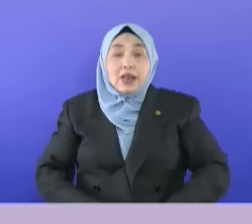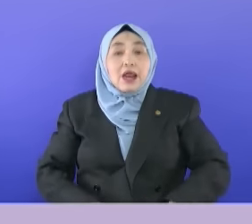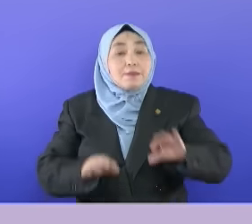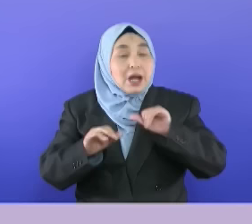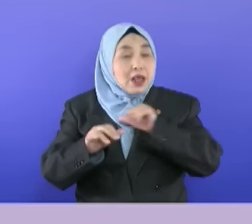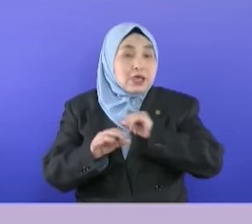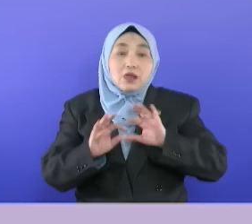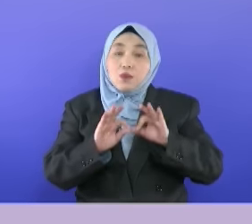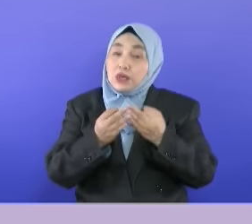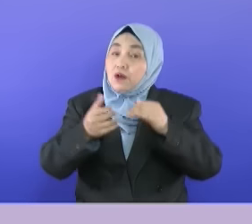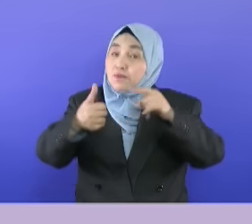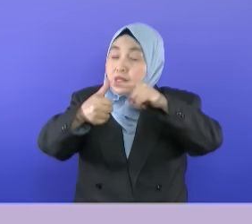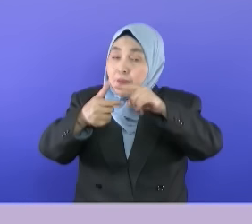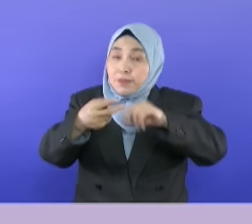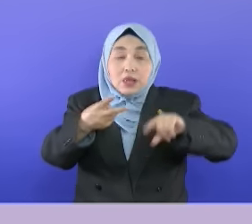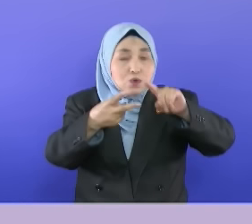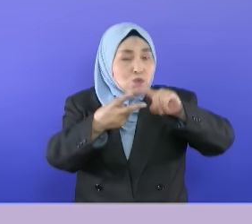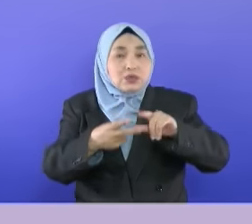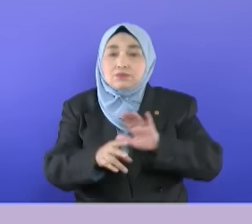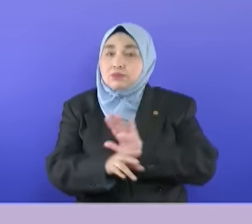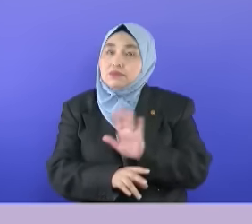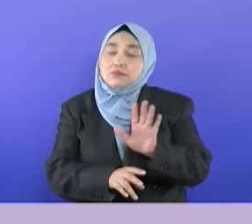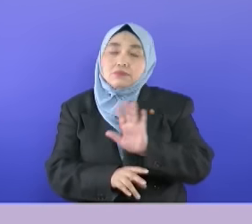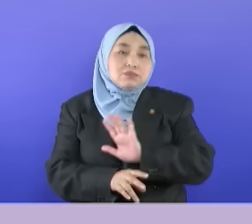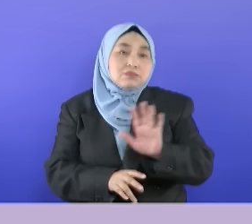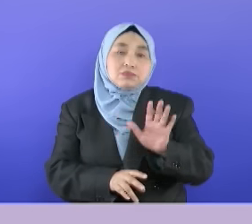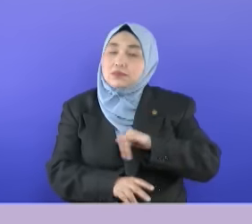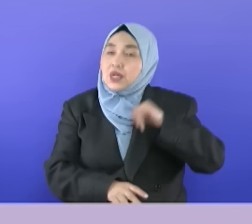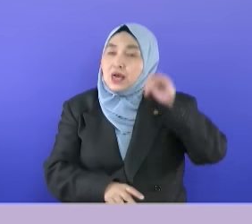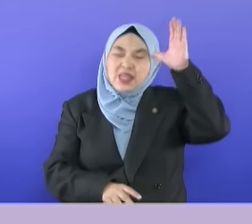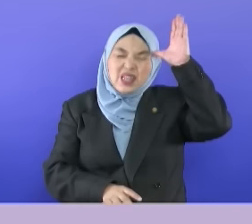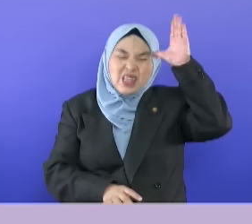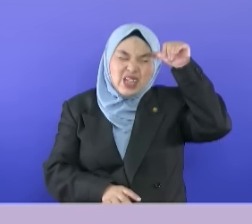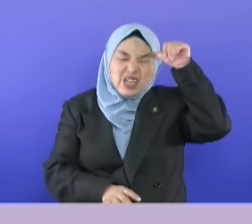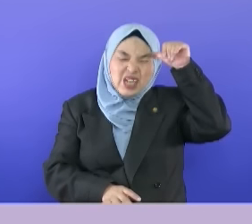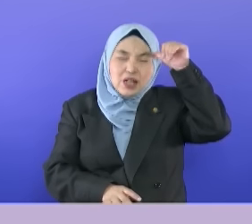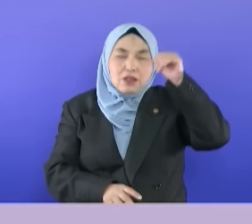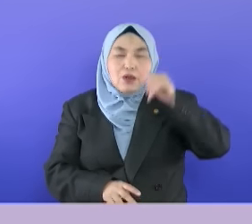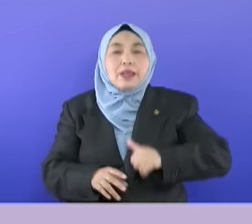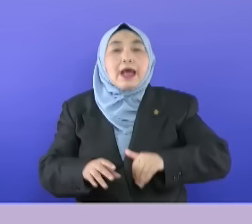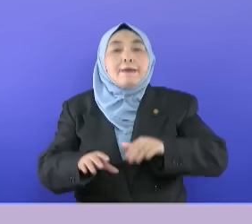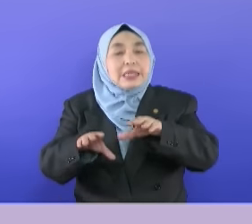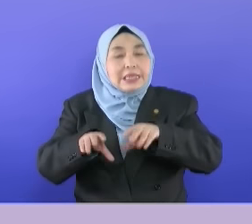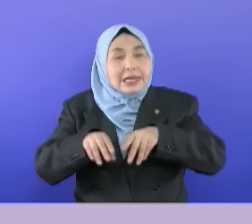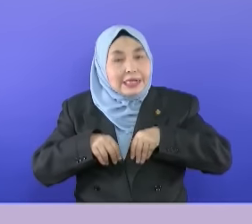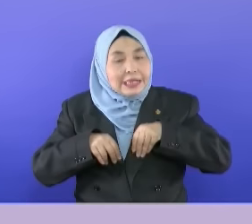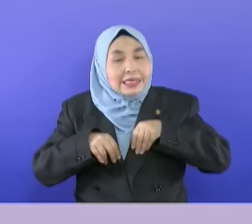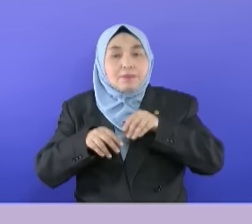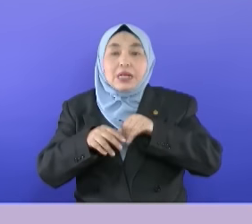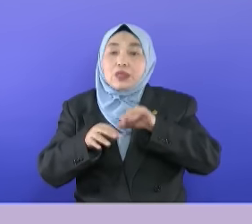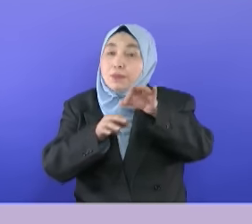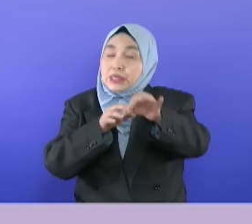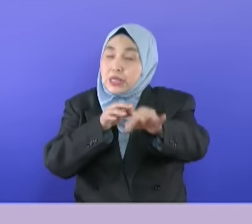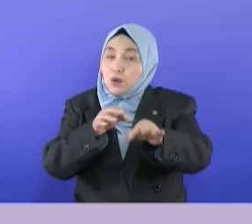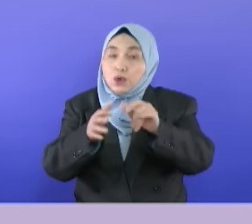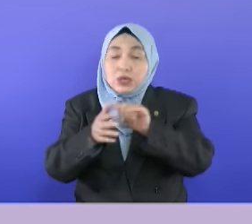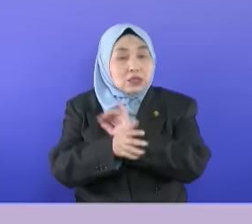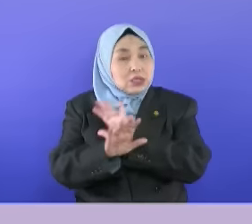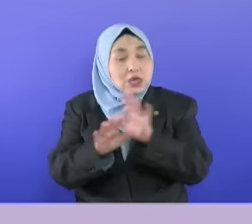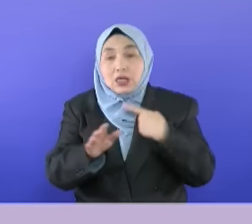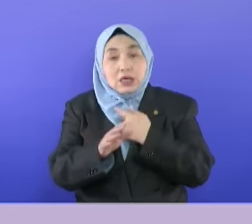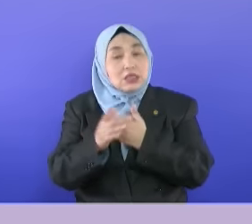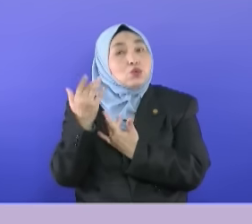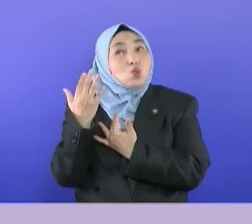keluarga kita yang pertama yang kedua kita tidak degil dan bertanggung jawab dalam menerima kebenaran itu yang kita lihat pada ayat 118 jangan kita